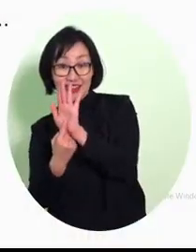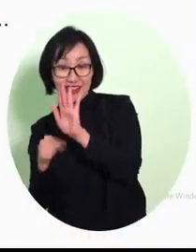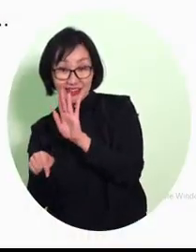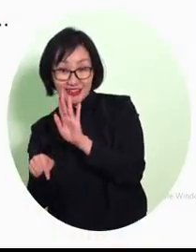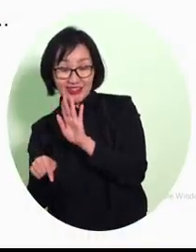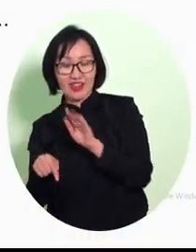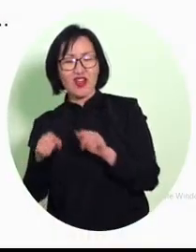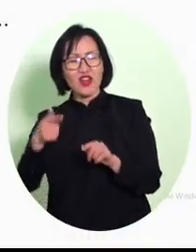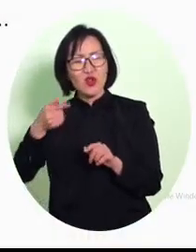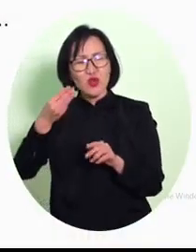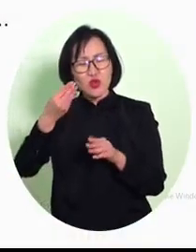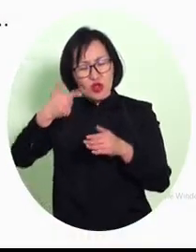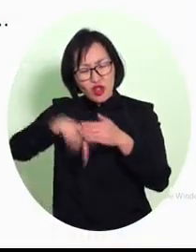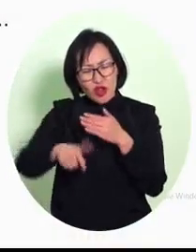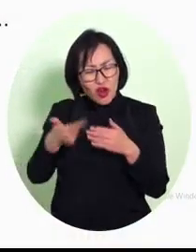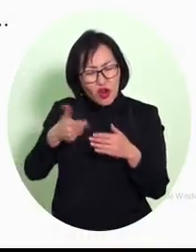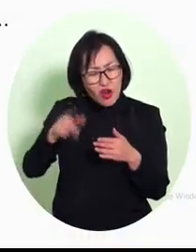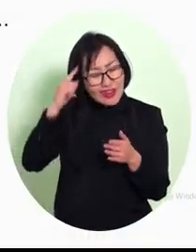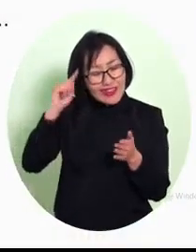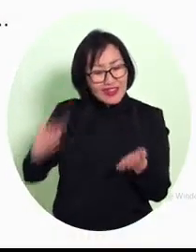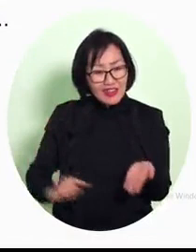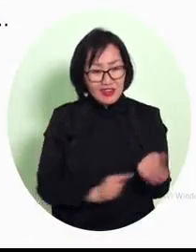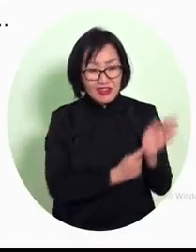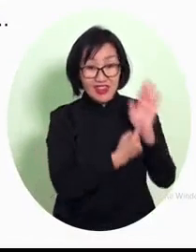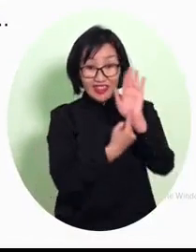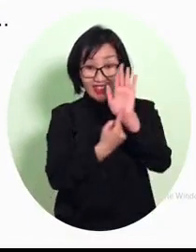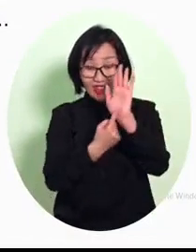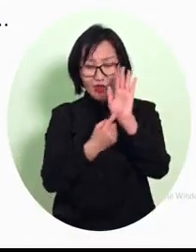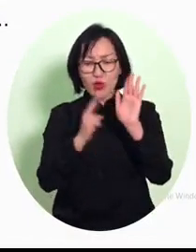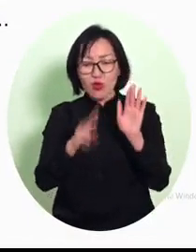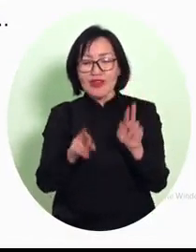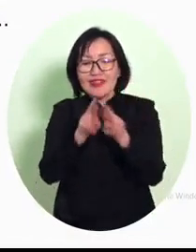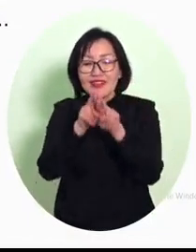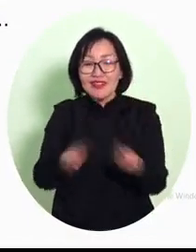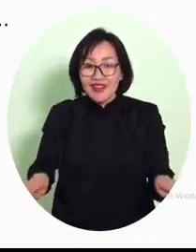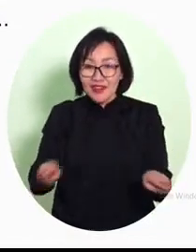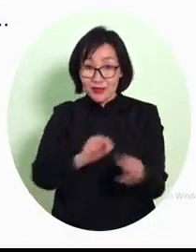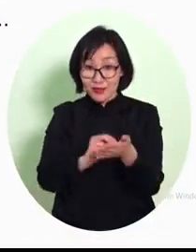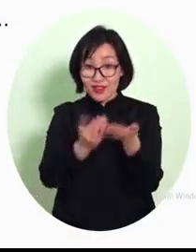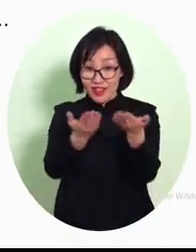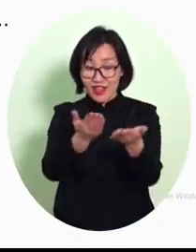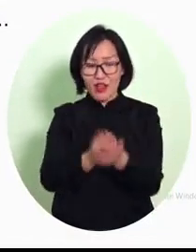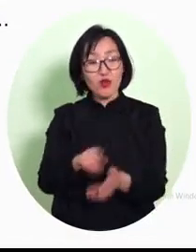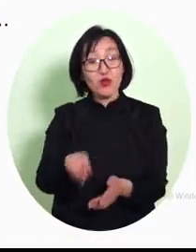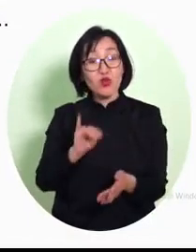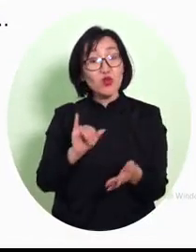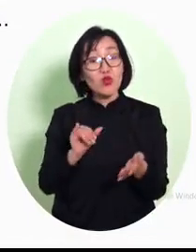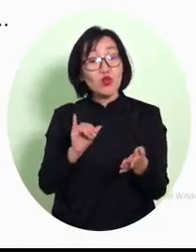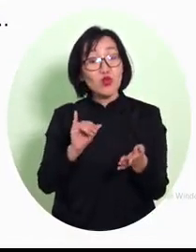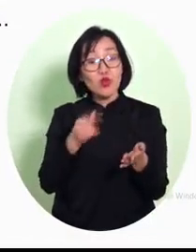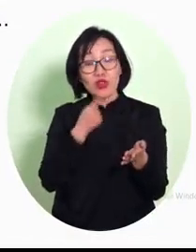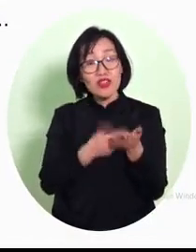бид нэгдүгээрт нь шүлгийн гол санааг илэрхийлэх үгсийг бас ялган бичээрэй хүүхдүүдээ. Үүнийг юу гэж хэлдэг